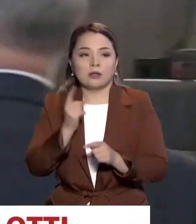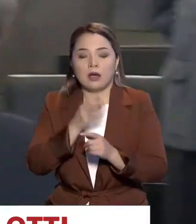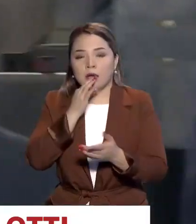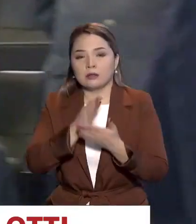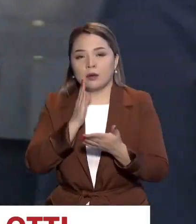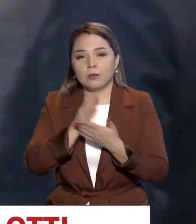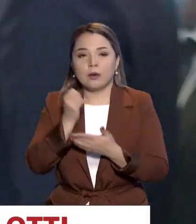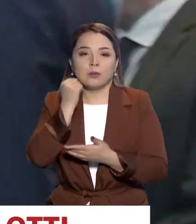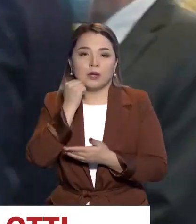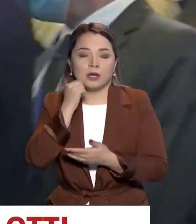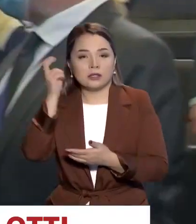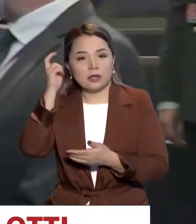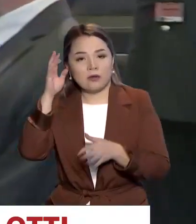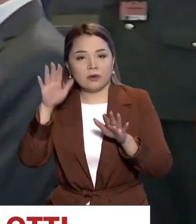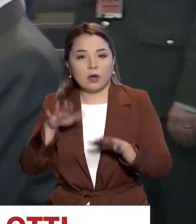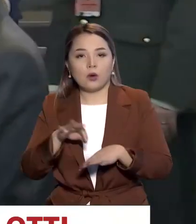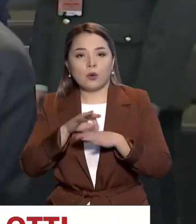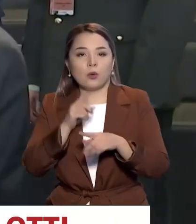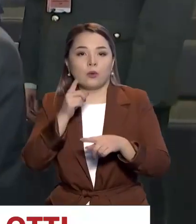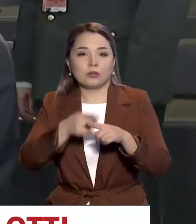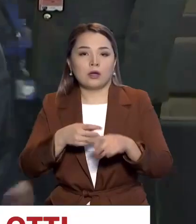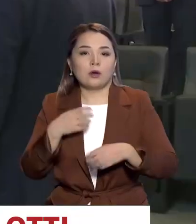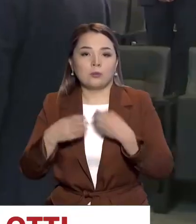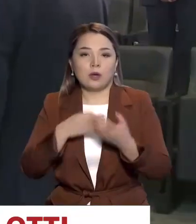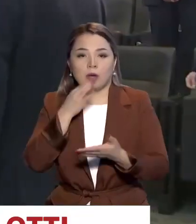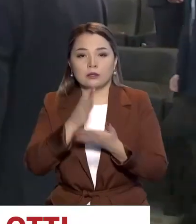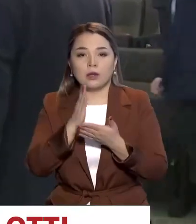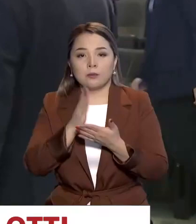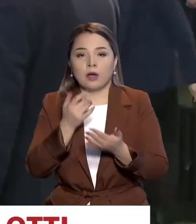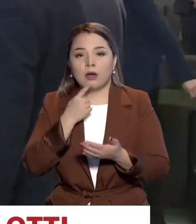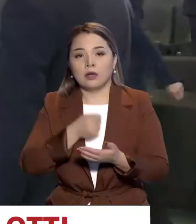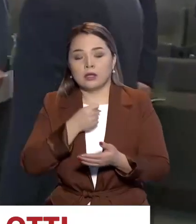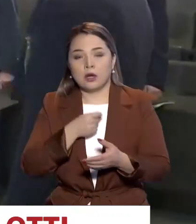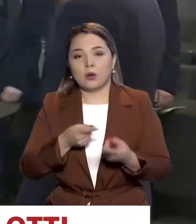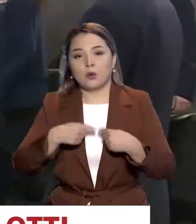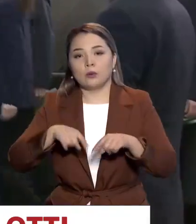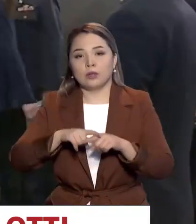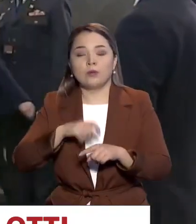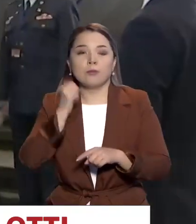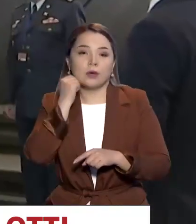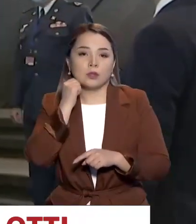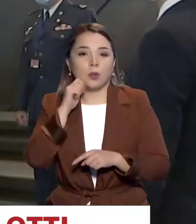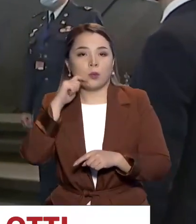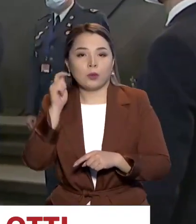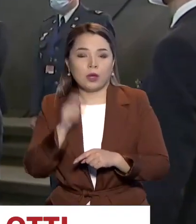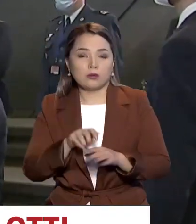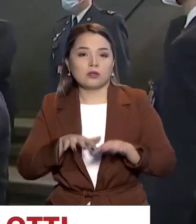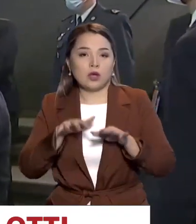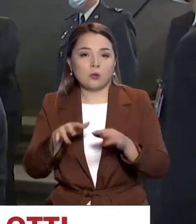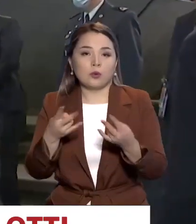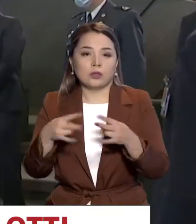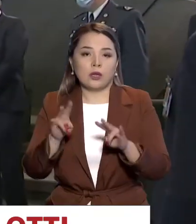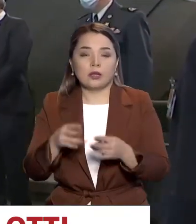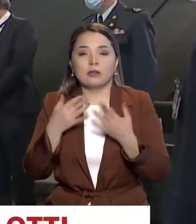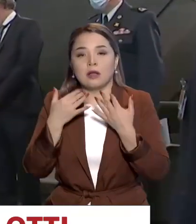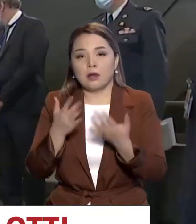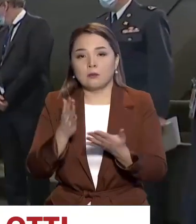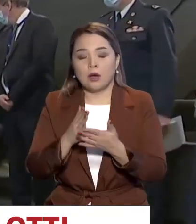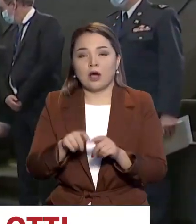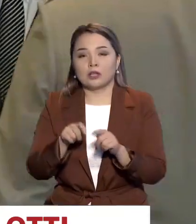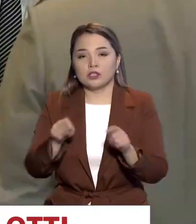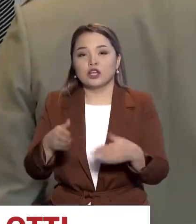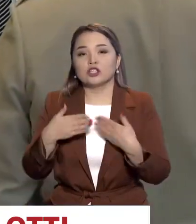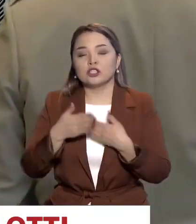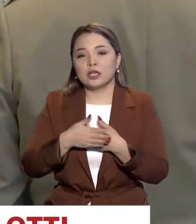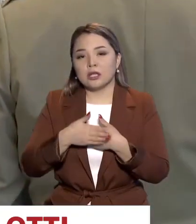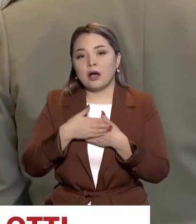Киевтің НАТО-ға қосылуынан өзіне қауіп төнетінін айтты. Ал әскери одақ Мәскеуден Украинаға шабуыл жасамауды талап етіп, ашық есік саясатынан